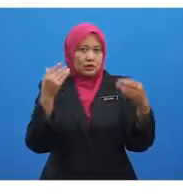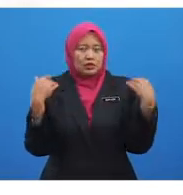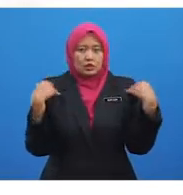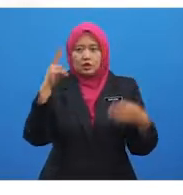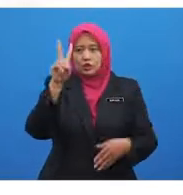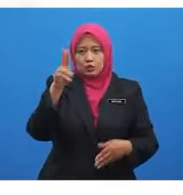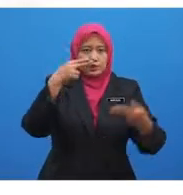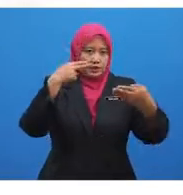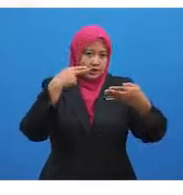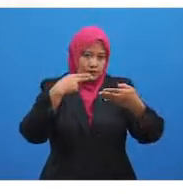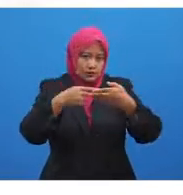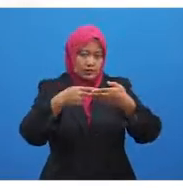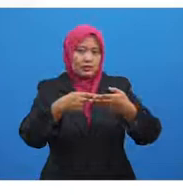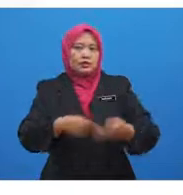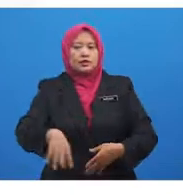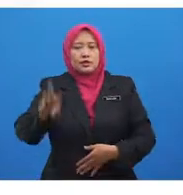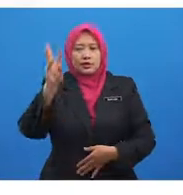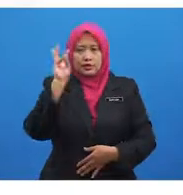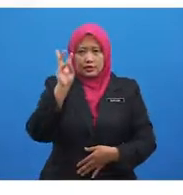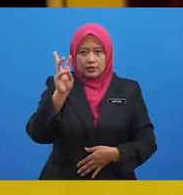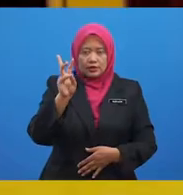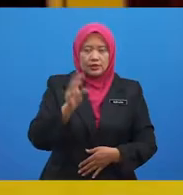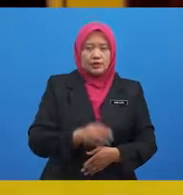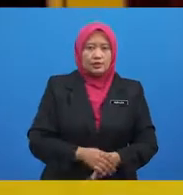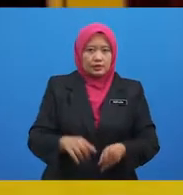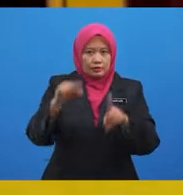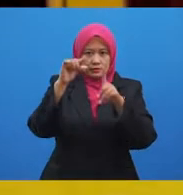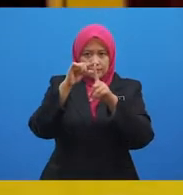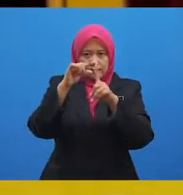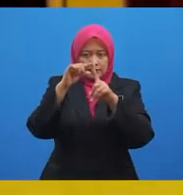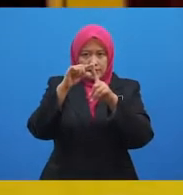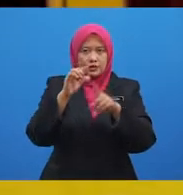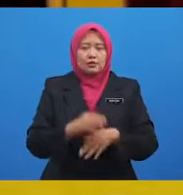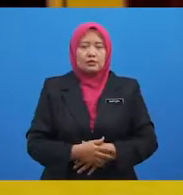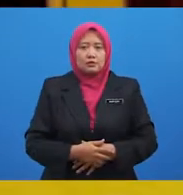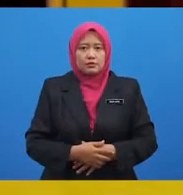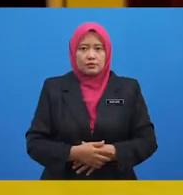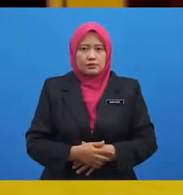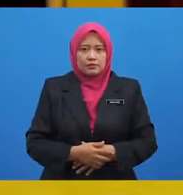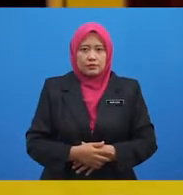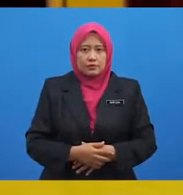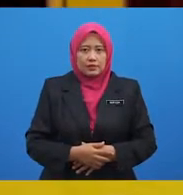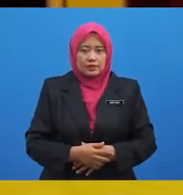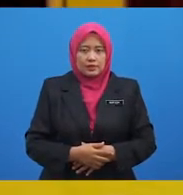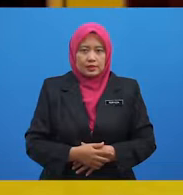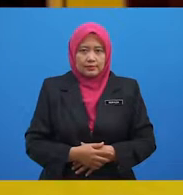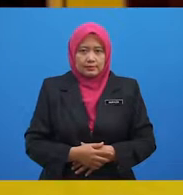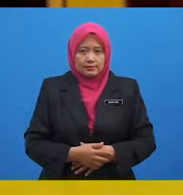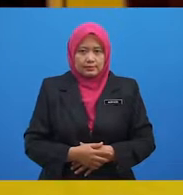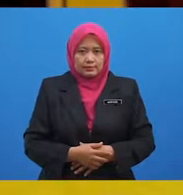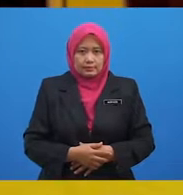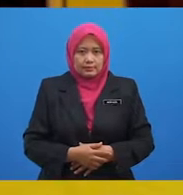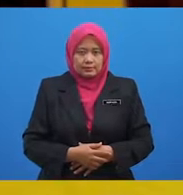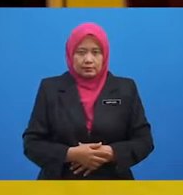patah perkataan, iaitu pada frasa bertakuk bersedelinggam dan frasa